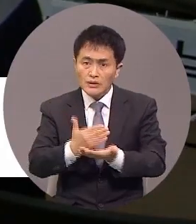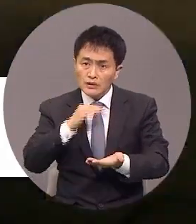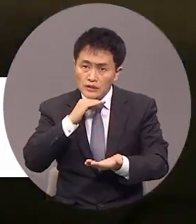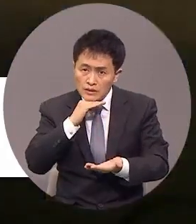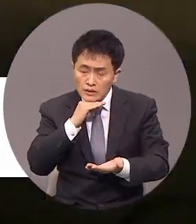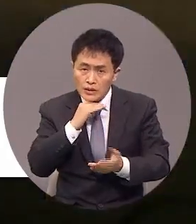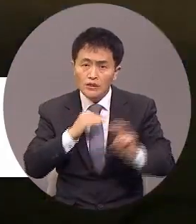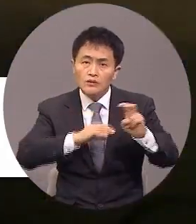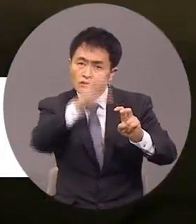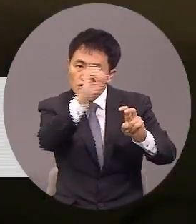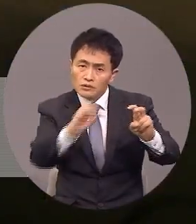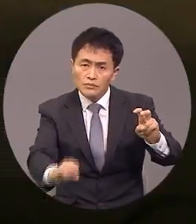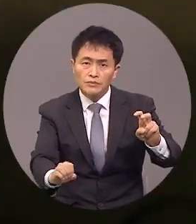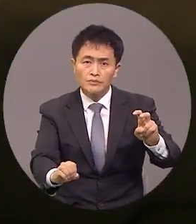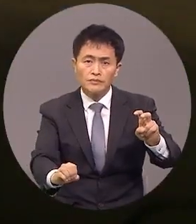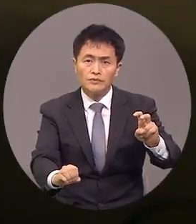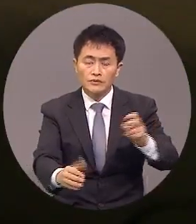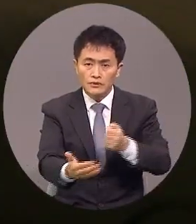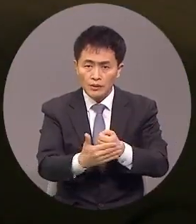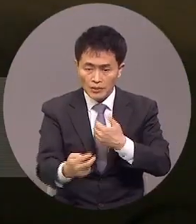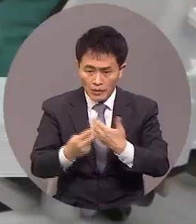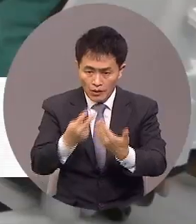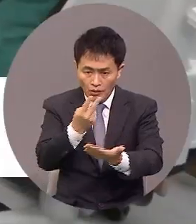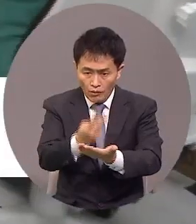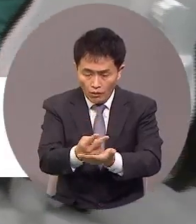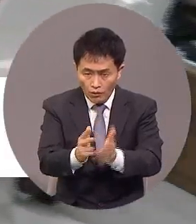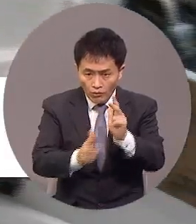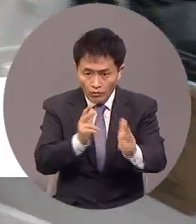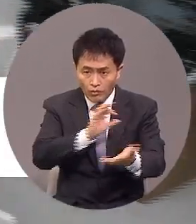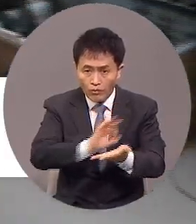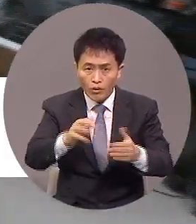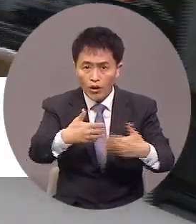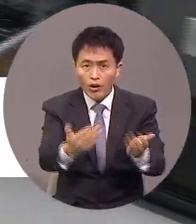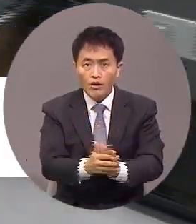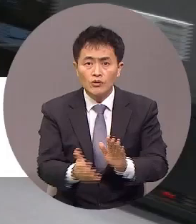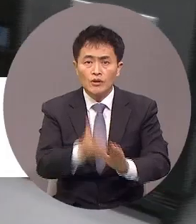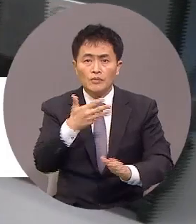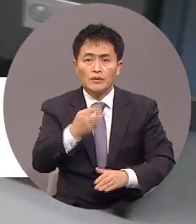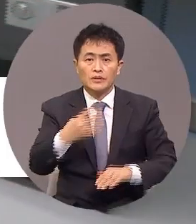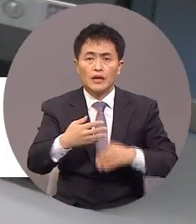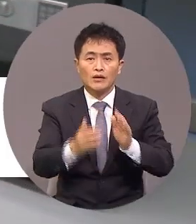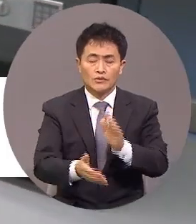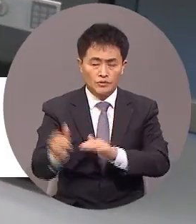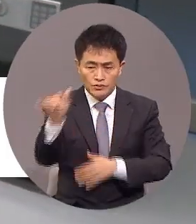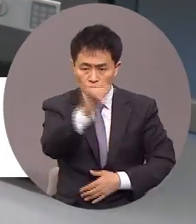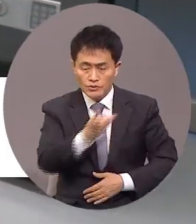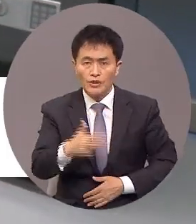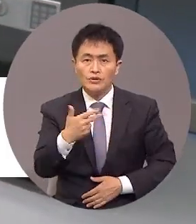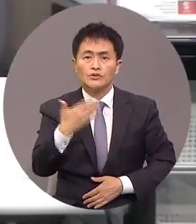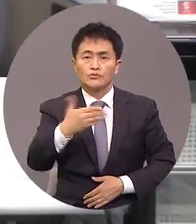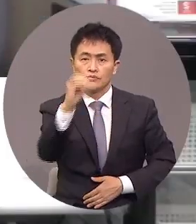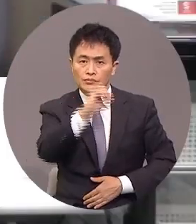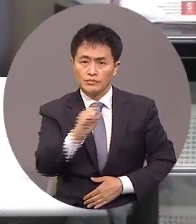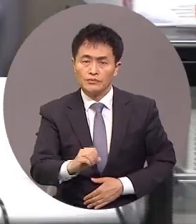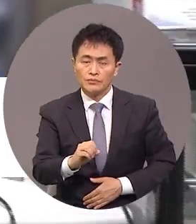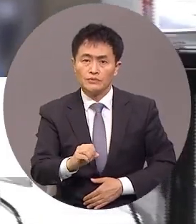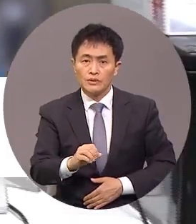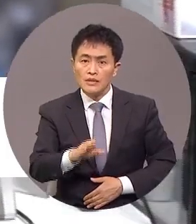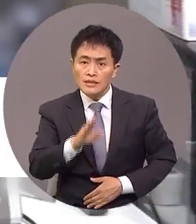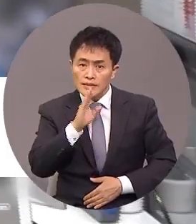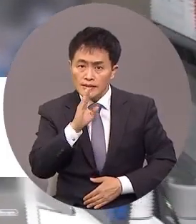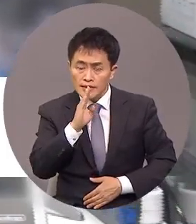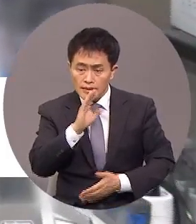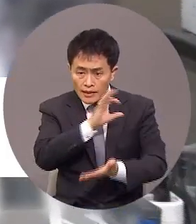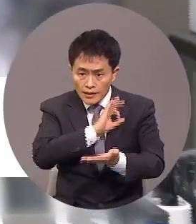대기자도 20%에 달합니다. 중환자 병상 가동률은 수도권 84%, 전국에서 79%를 보이고 있지만 실제